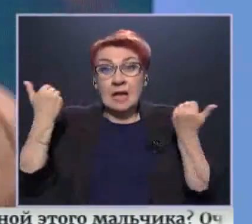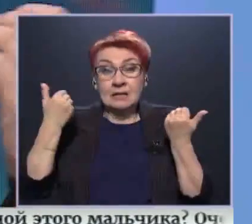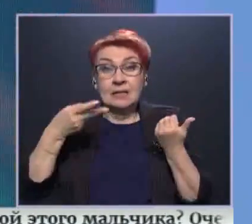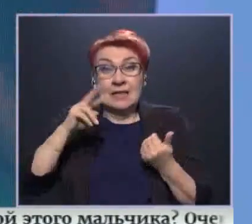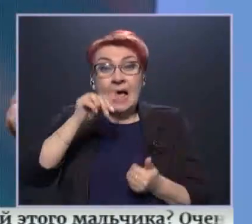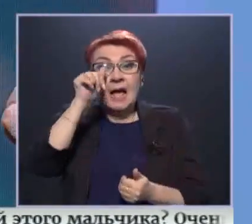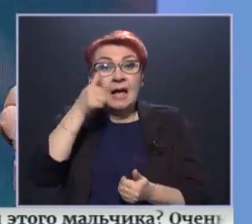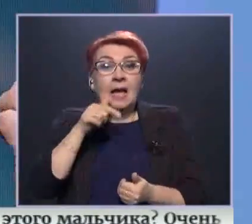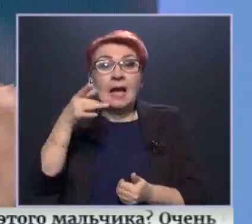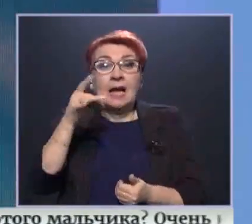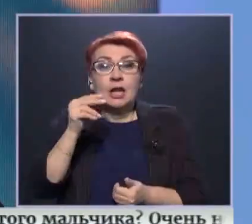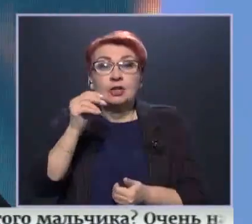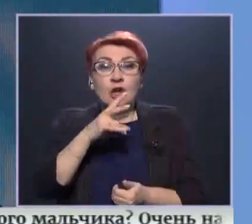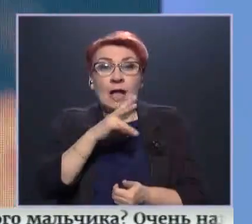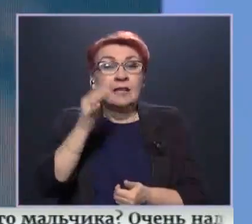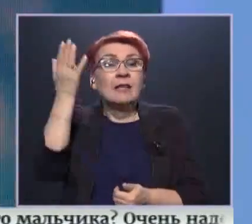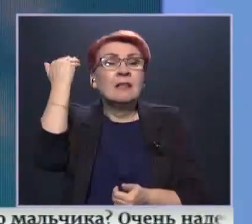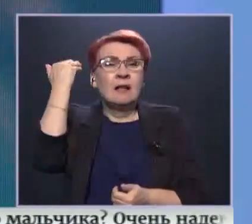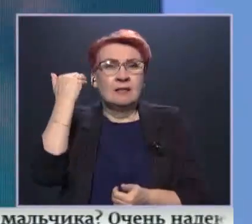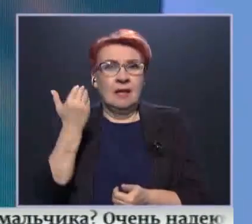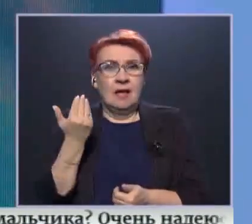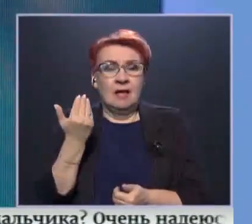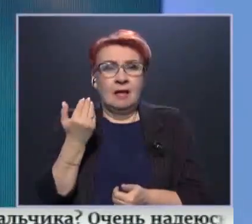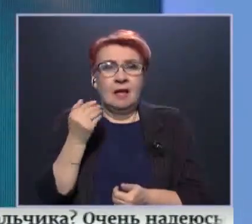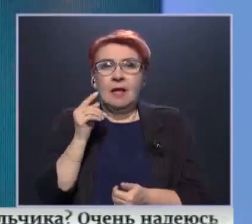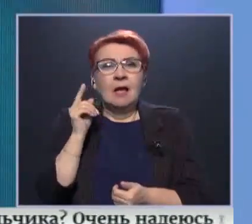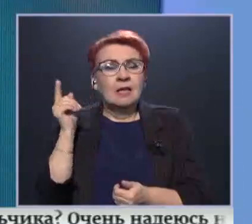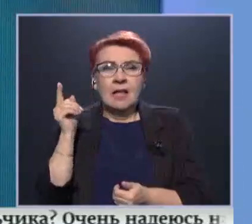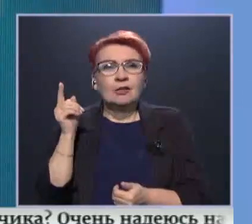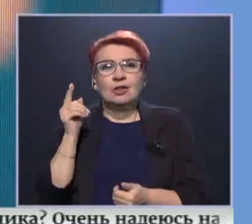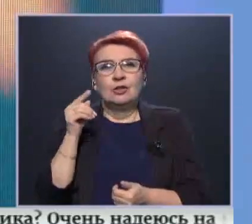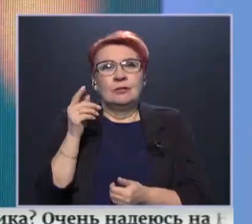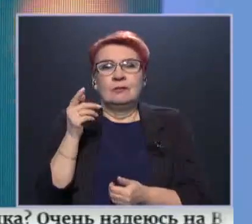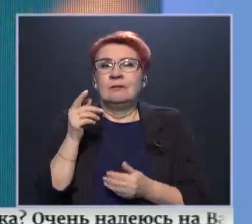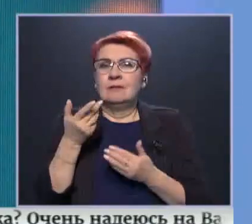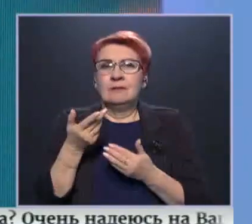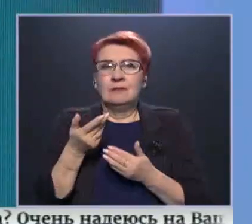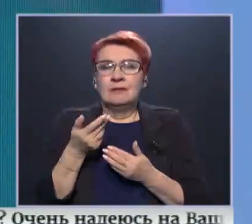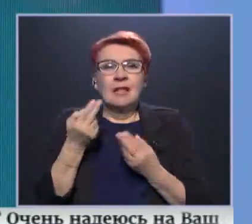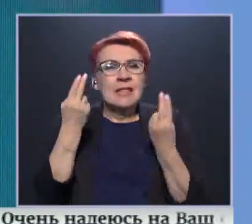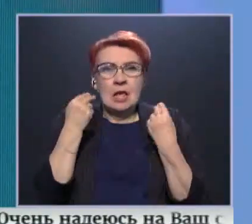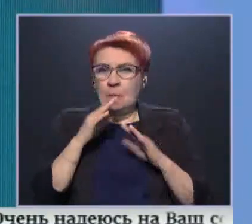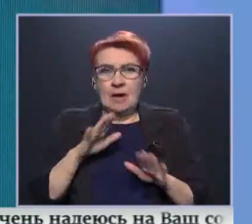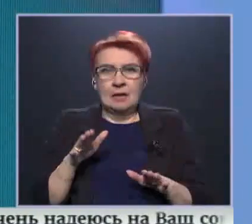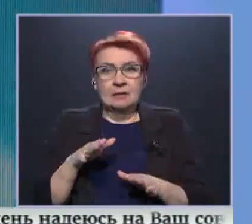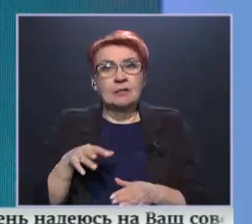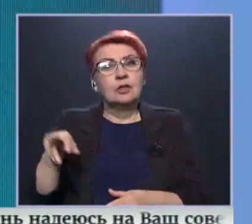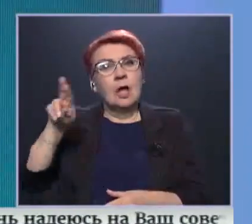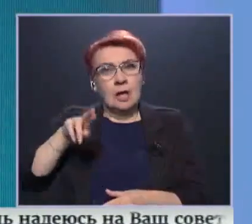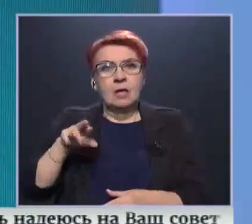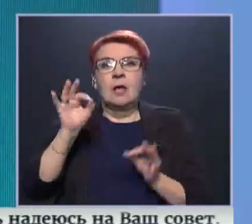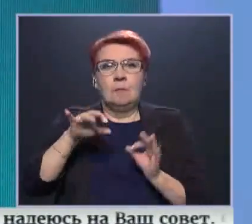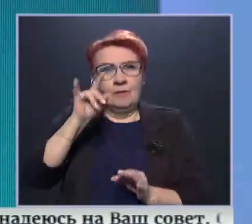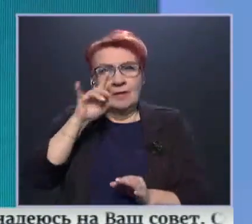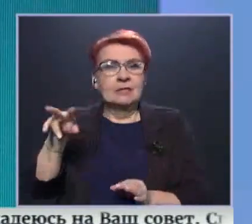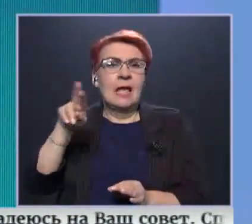гречанки тогда означало не повиноваться, не покориться. Это такое исповедничество было. Это значит, я православная, я христианка,